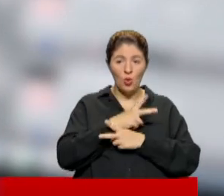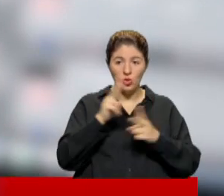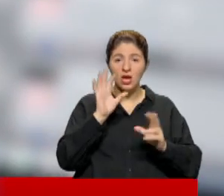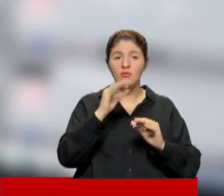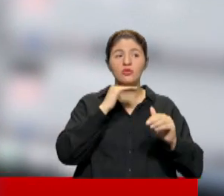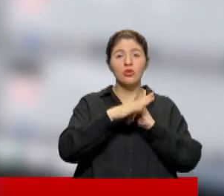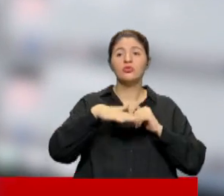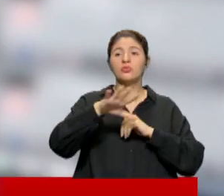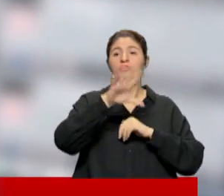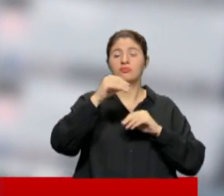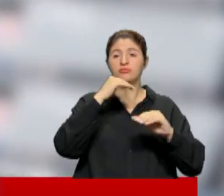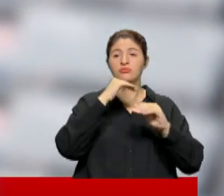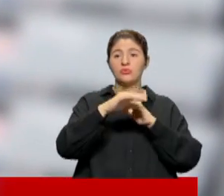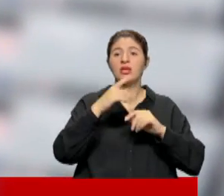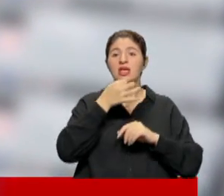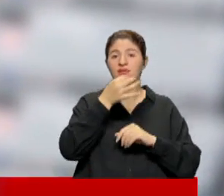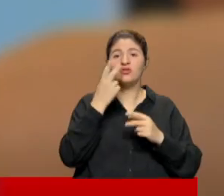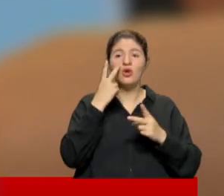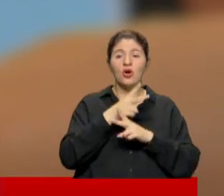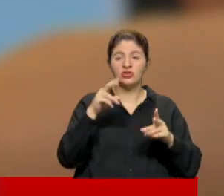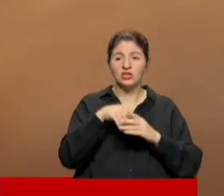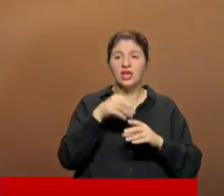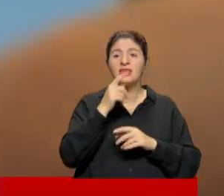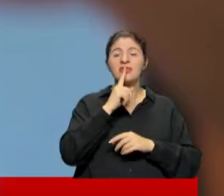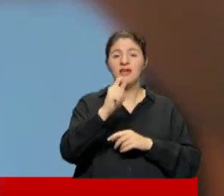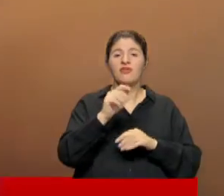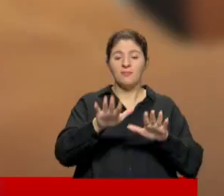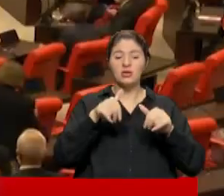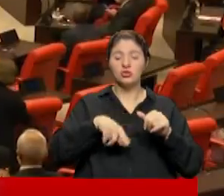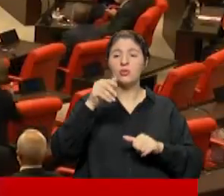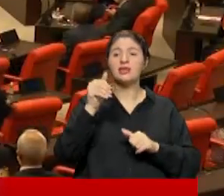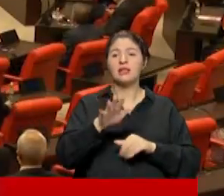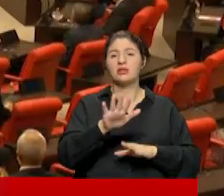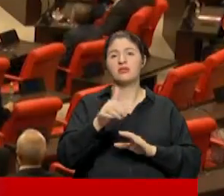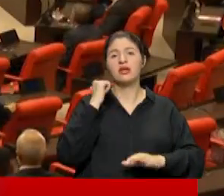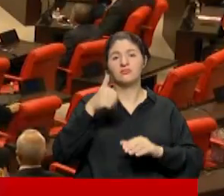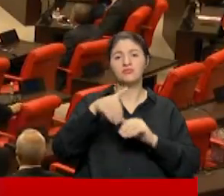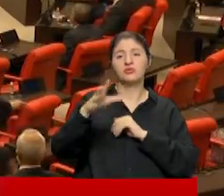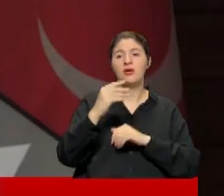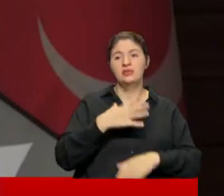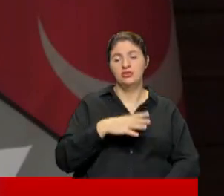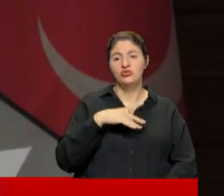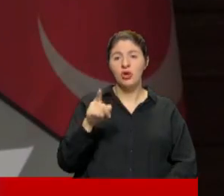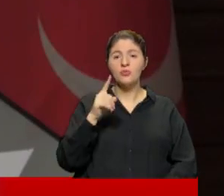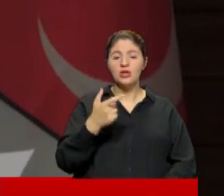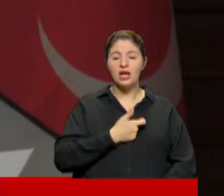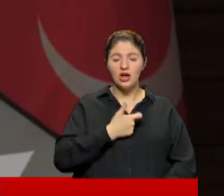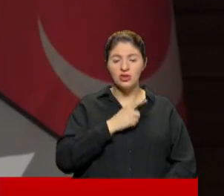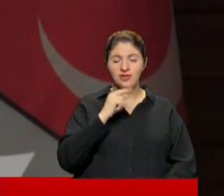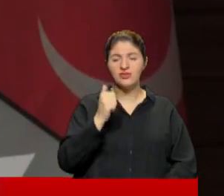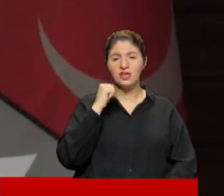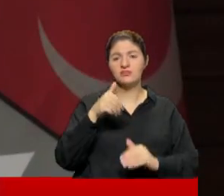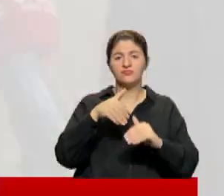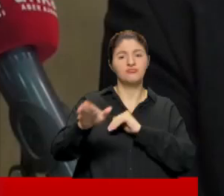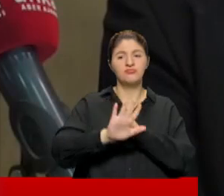de toplumun tüm kesimlerinin ifade özgürlüğü için teklifin meclis gündemine gelmeden çekilmesini talep ediyor bu yasa tasarısının geri